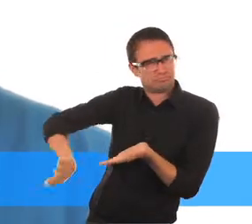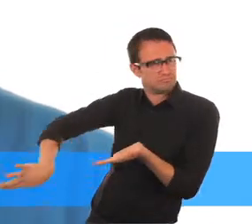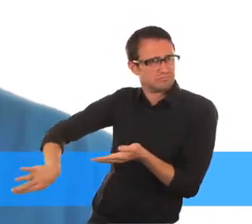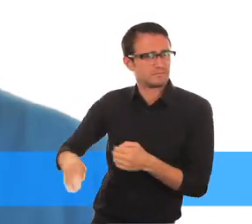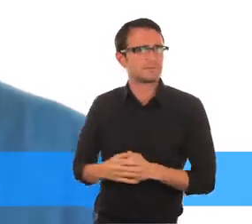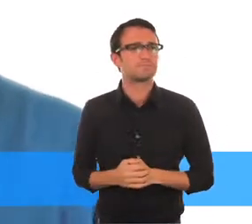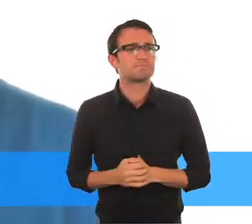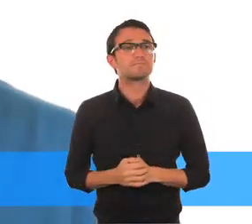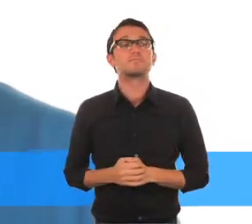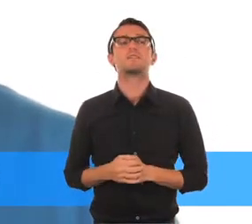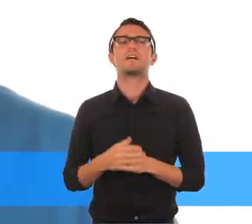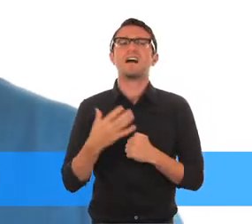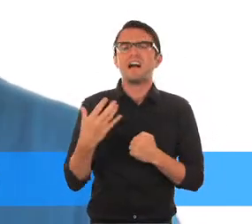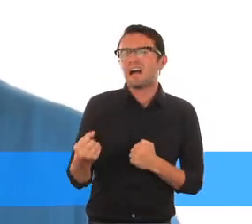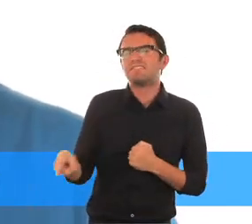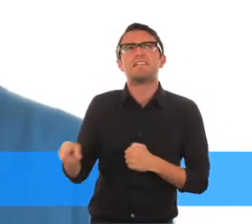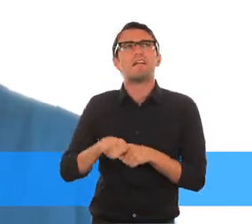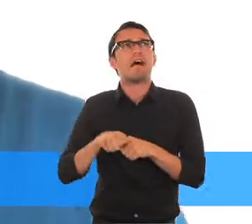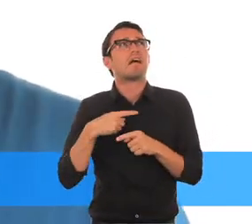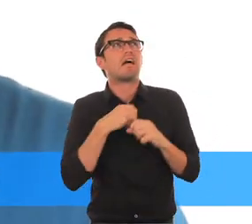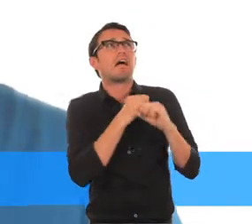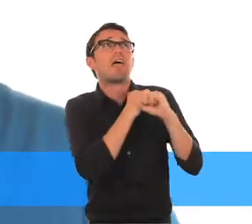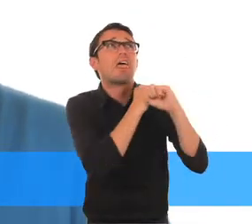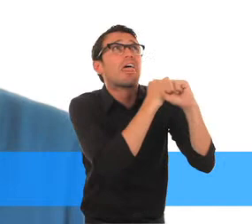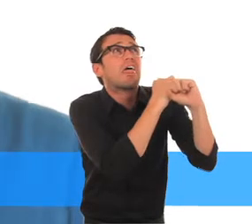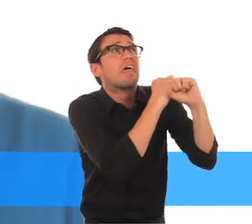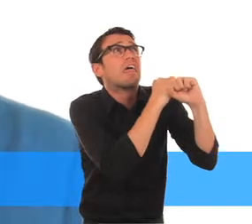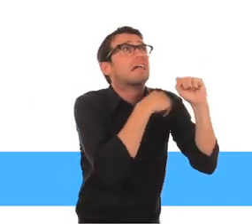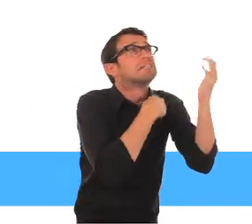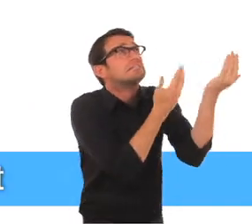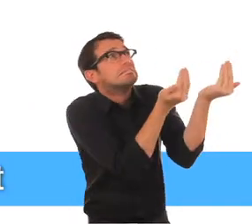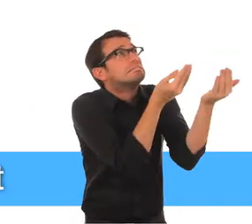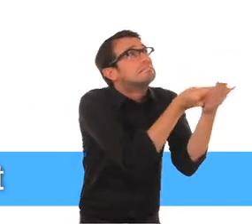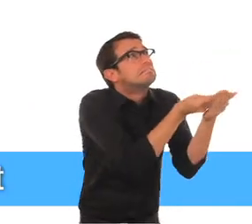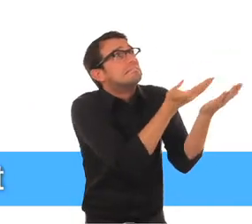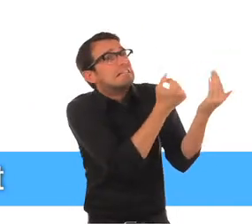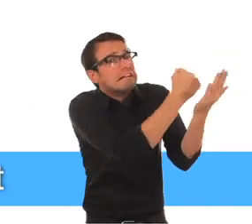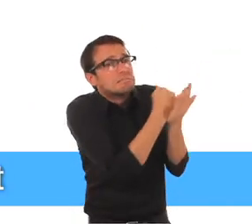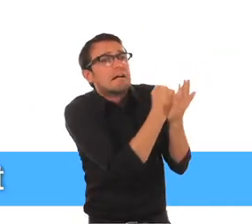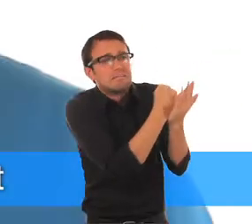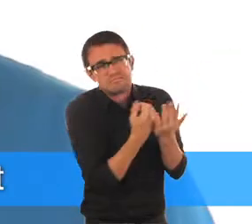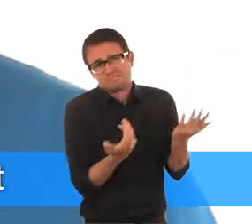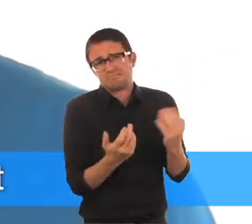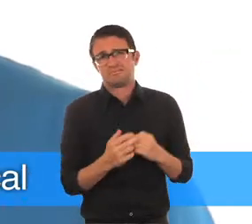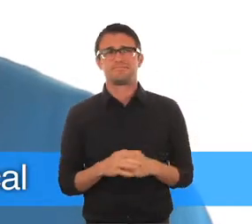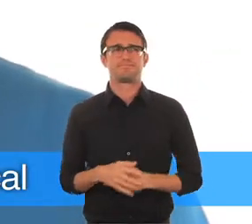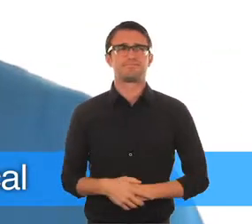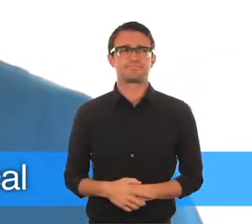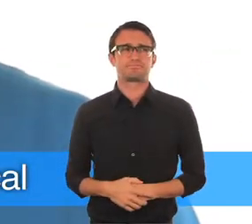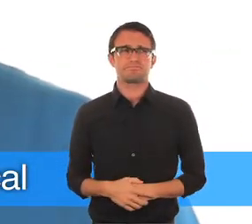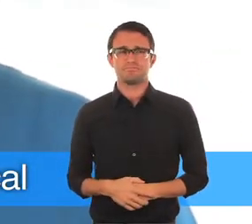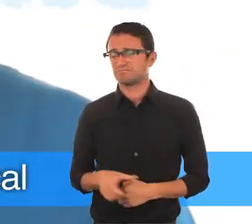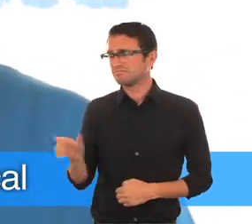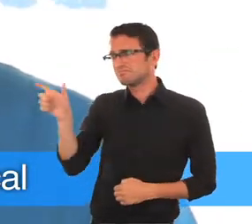souvent l'approche des campagnes qui suscite des sentiments de dépendance et de pitié. Selon le modèle médical, le handicap est considéré